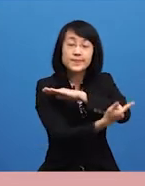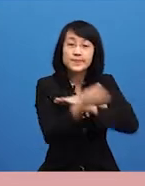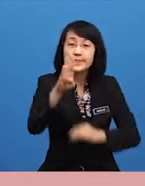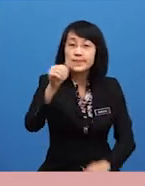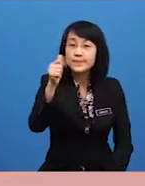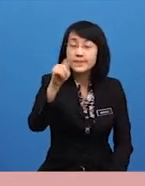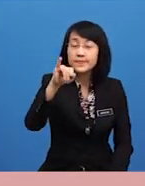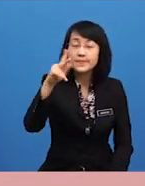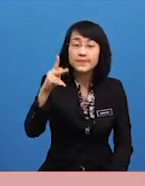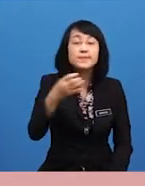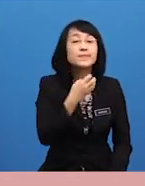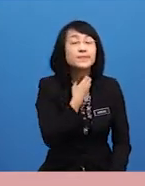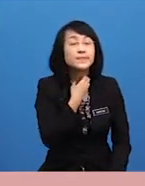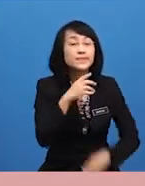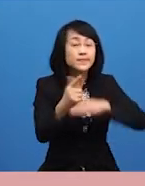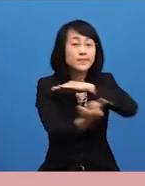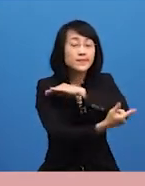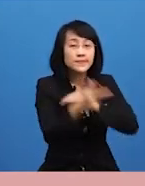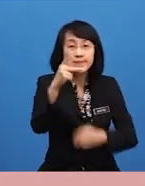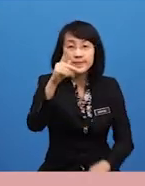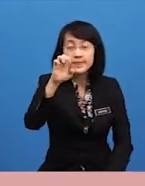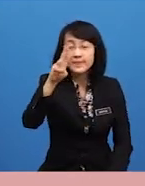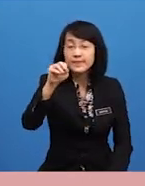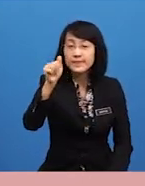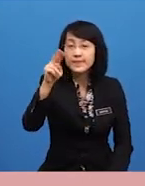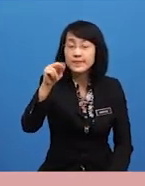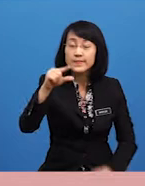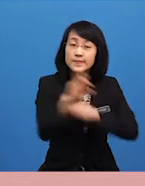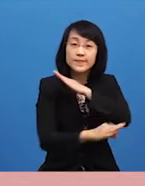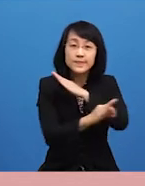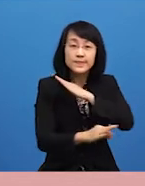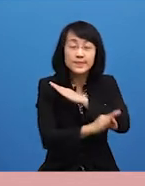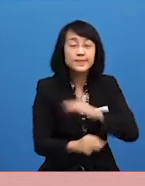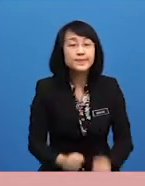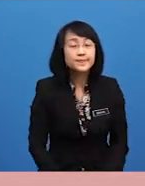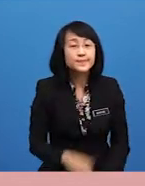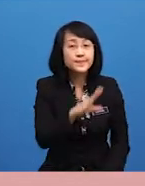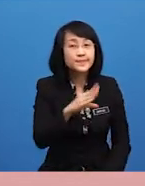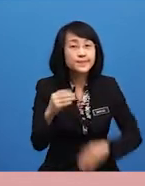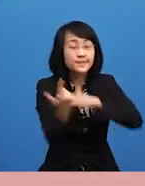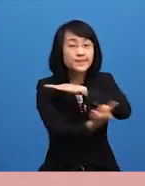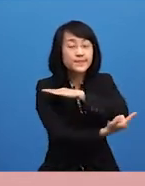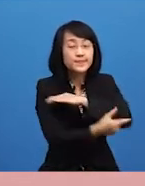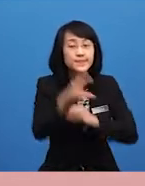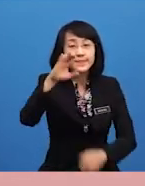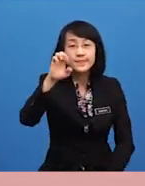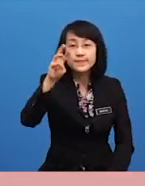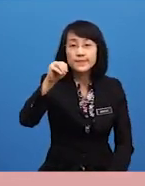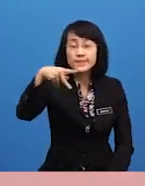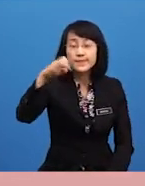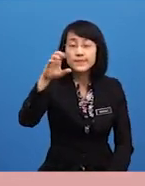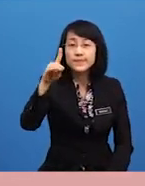Perak, Teluk Kemang di Negeri Sembilan, Teluk Darvel di Sabah dan Teluk Cempedak di